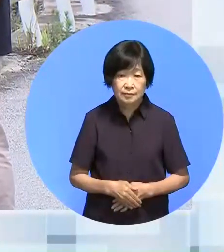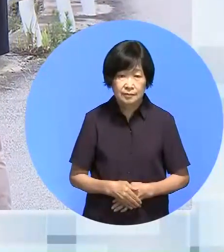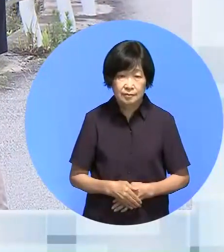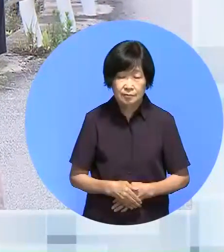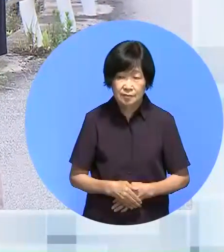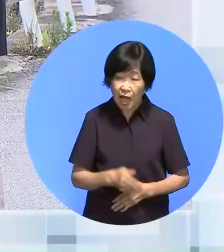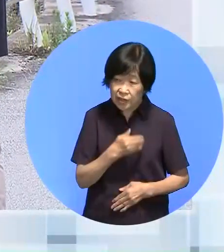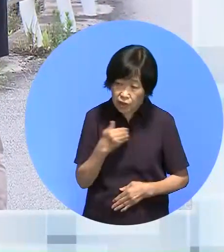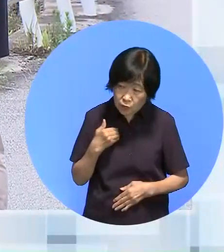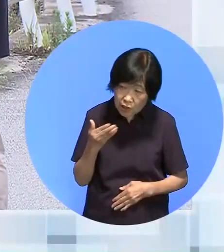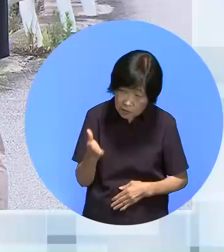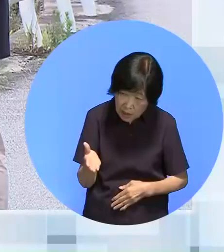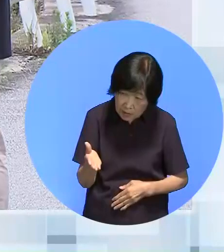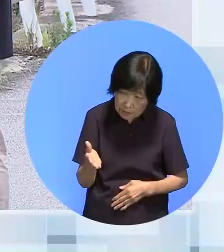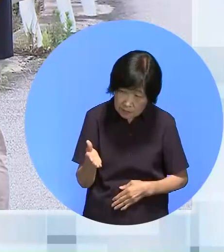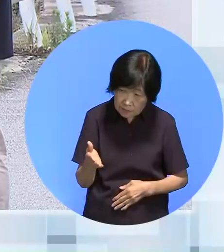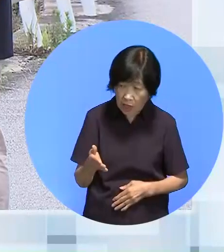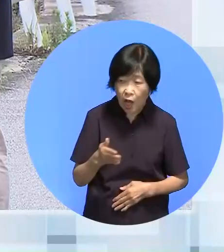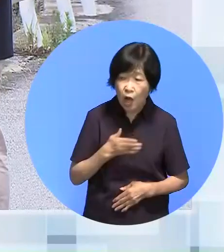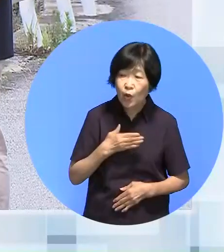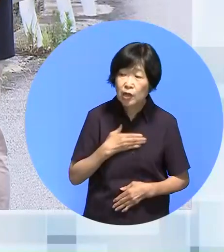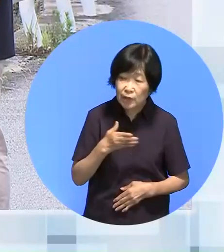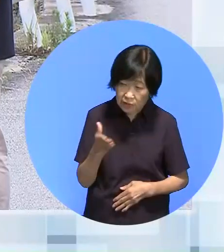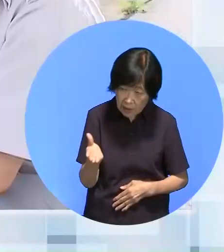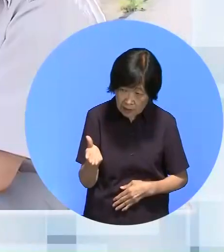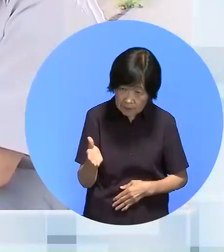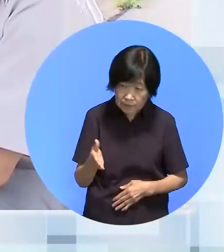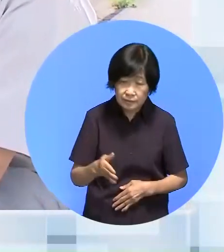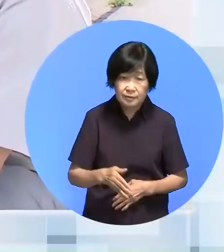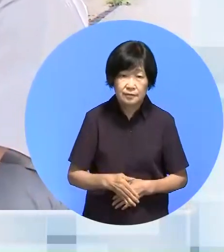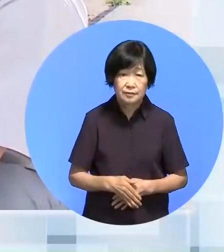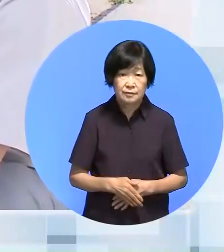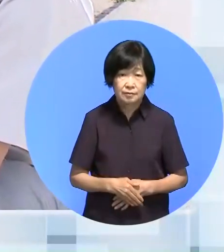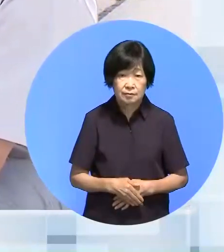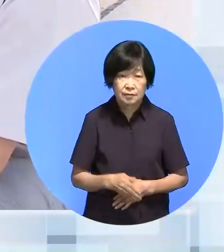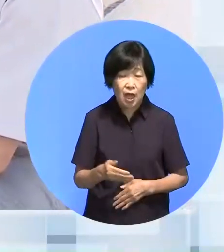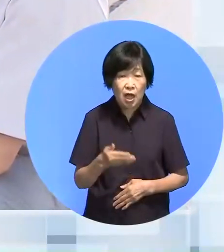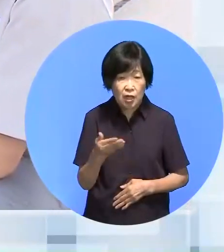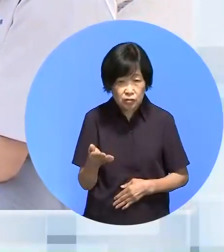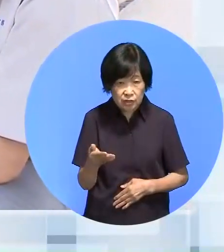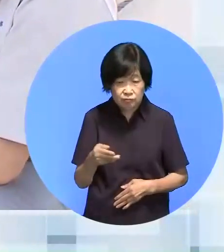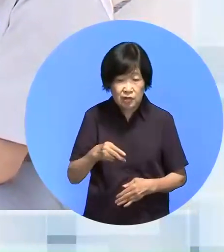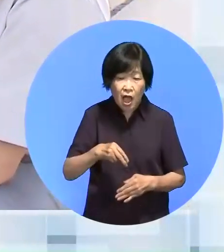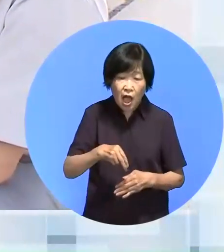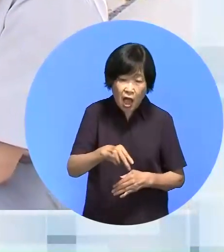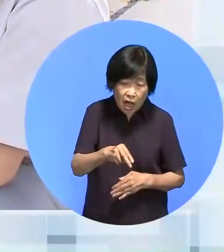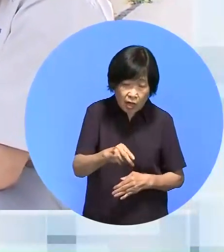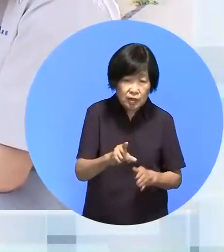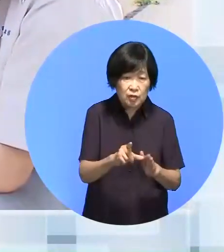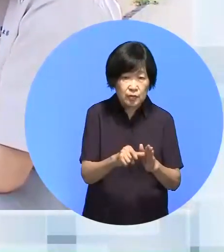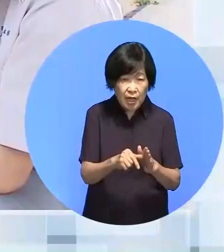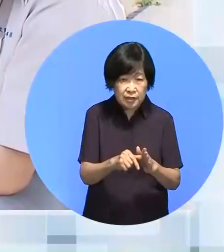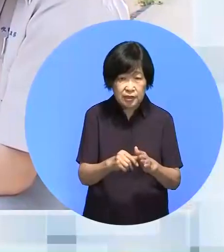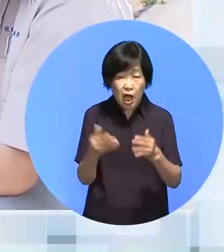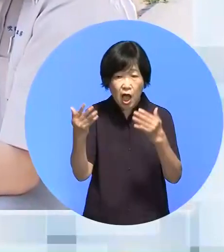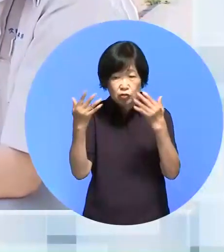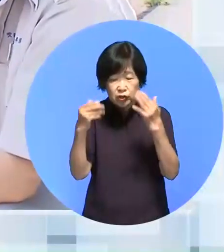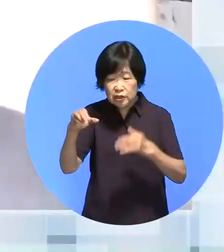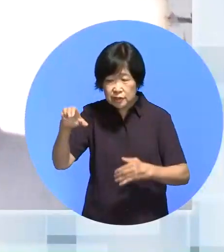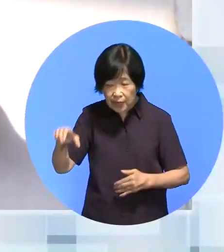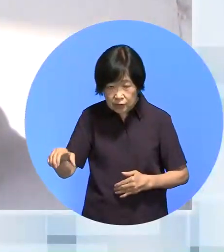大丈夫ですか？わかりますか？次に、歩けそうなら涼しい場所まで移動します